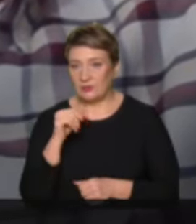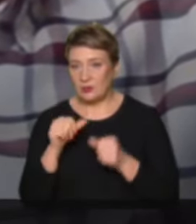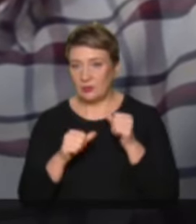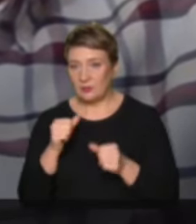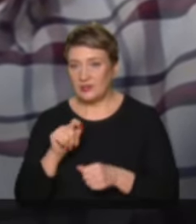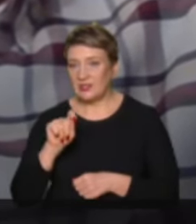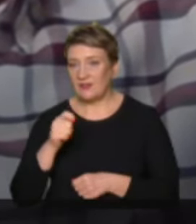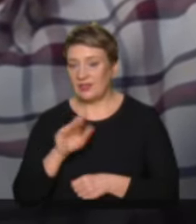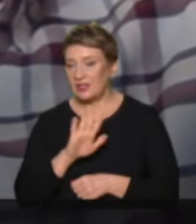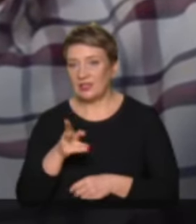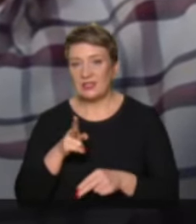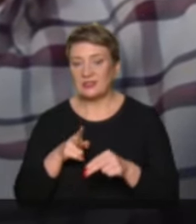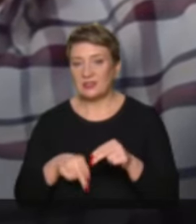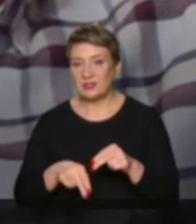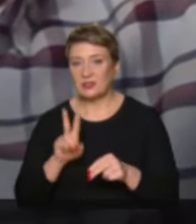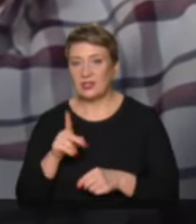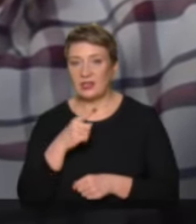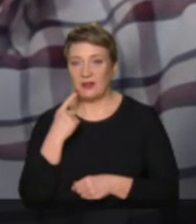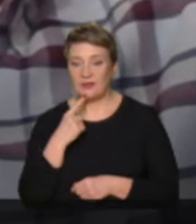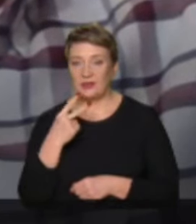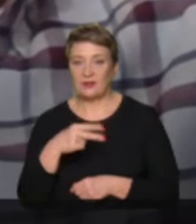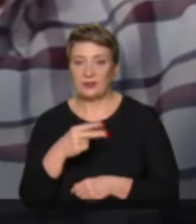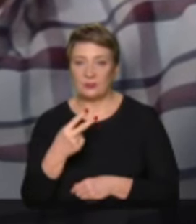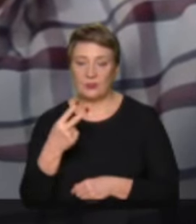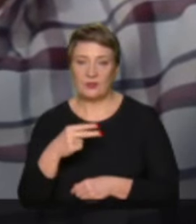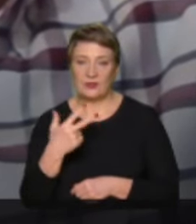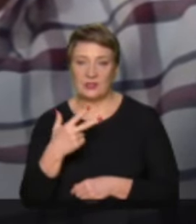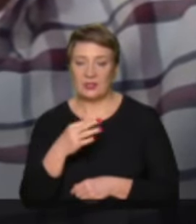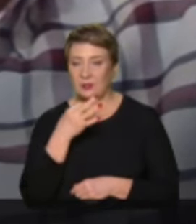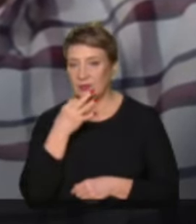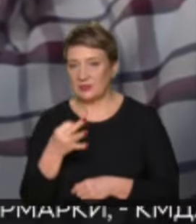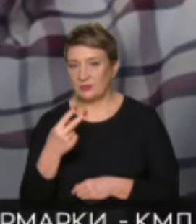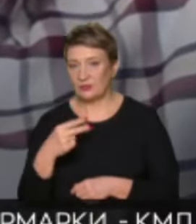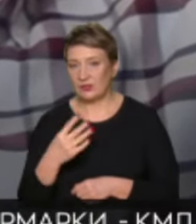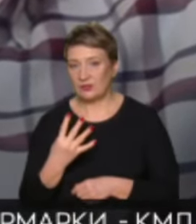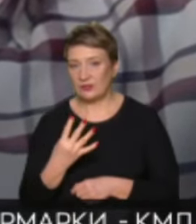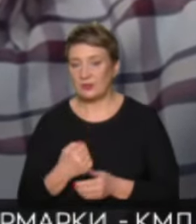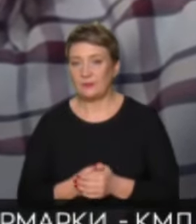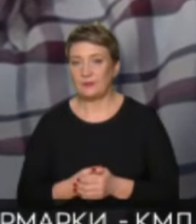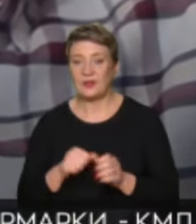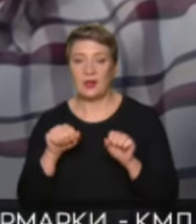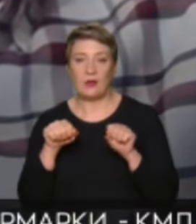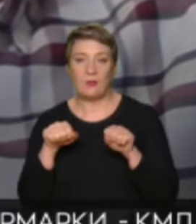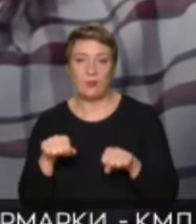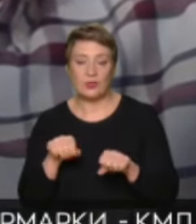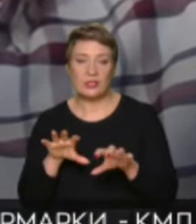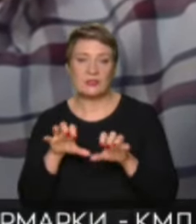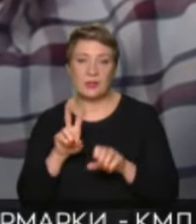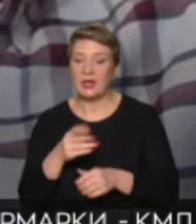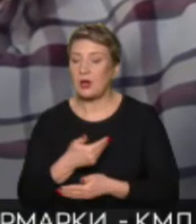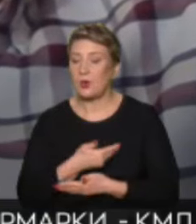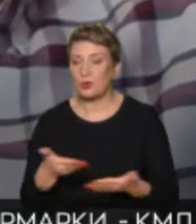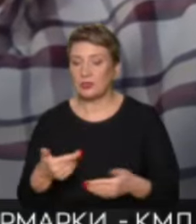не закінчиться. Так само, як я говорив в 2022, в 2023, так само скажу в 2024. Можете це сприймати як хочете, але